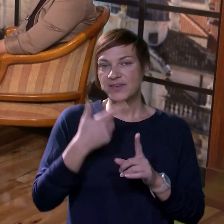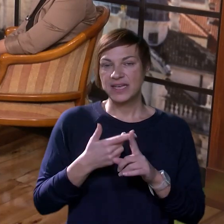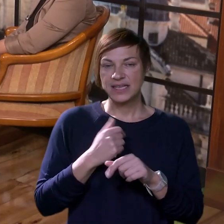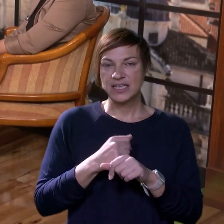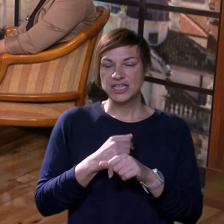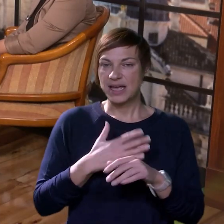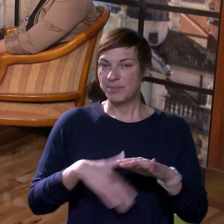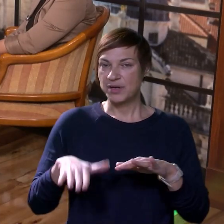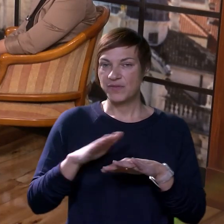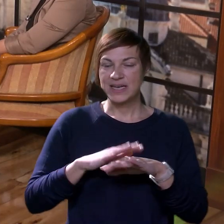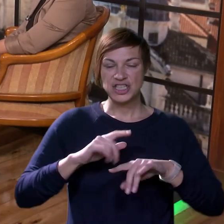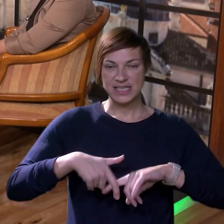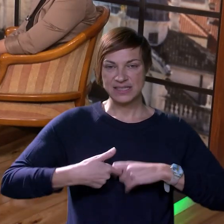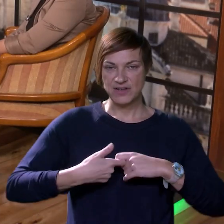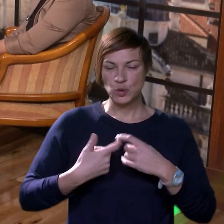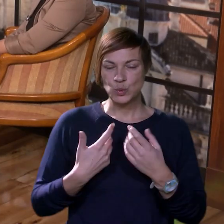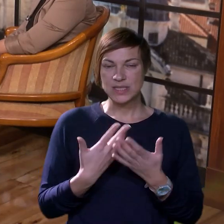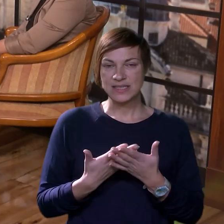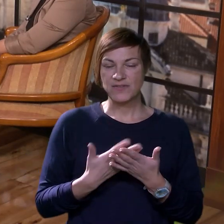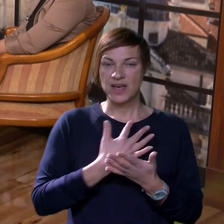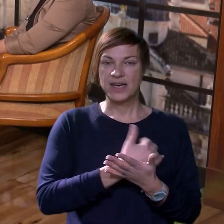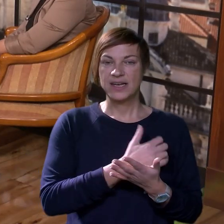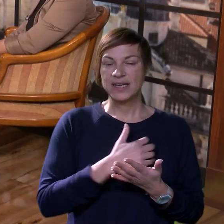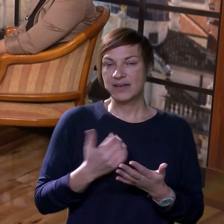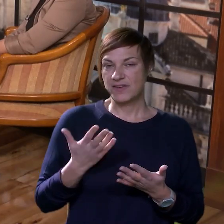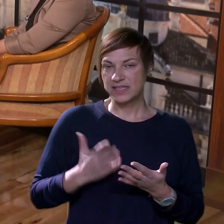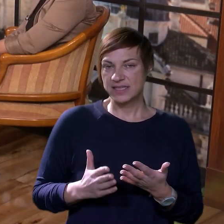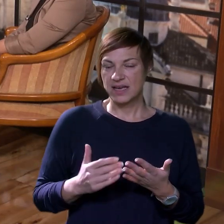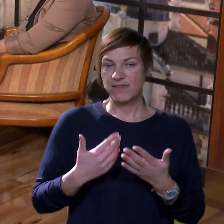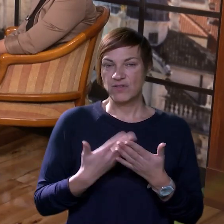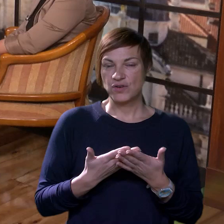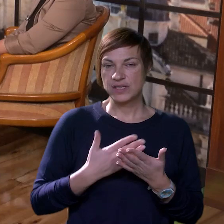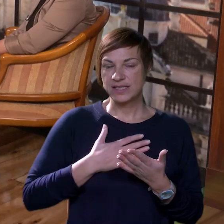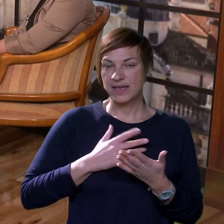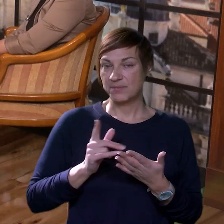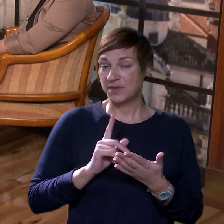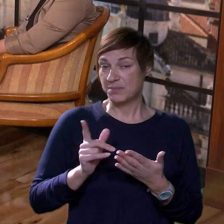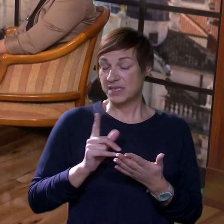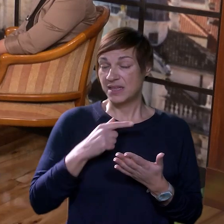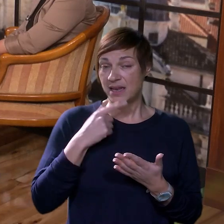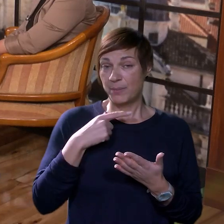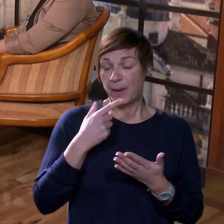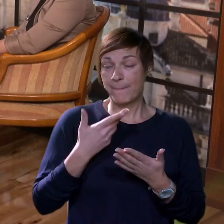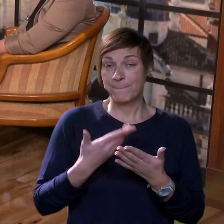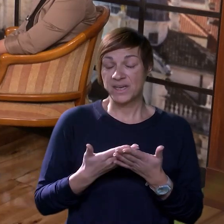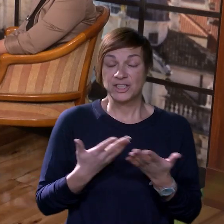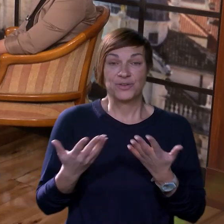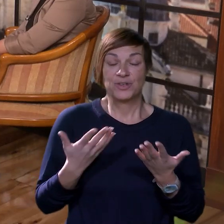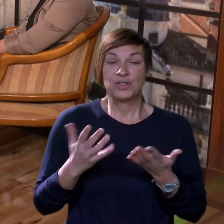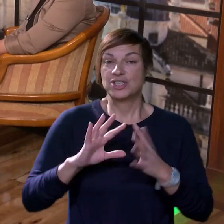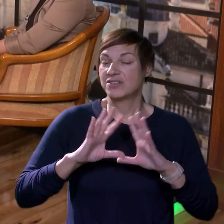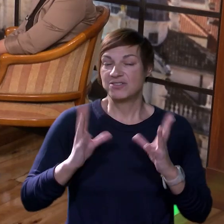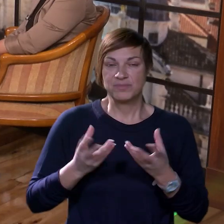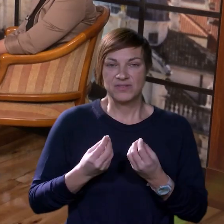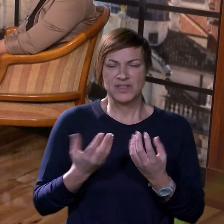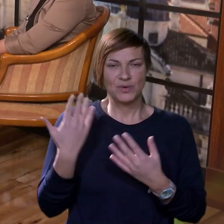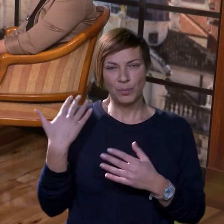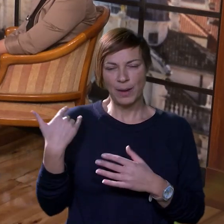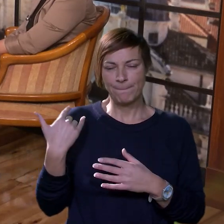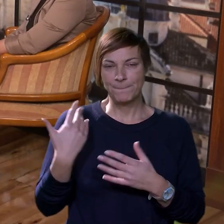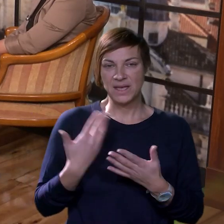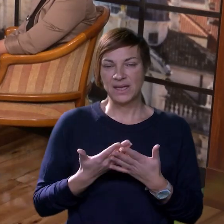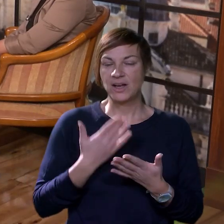napravio veličanstvene stvari. Hrvatska vojska, mi bez nje ne bi danas pričali, možda ko zna što bi sve skupa bilo